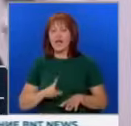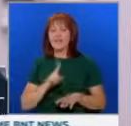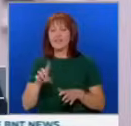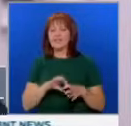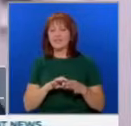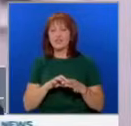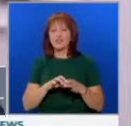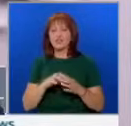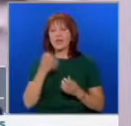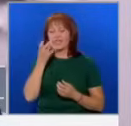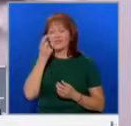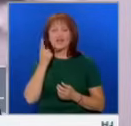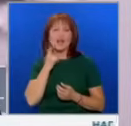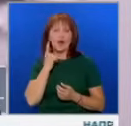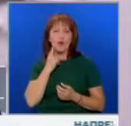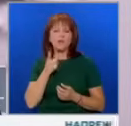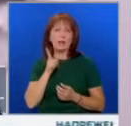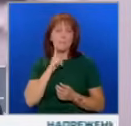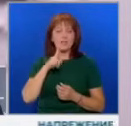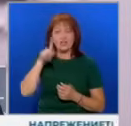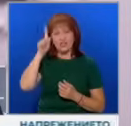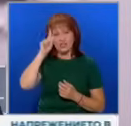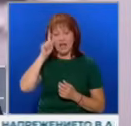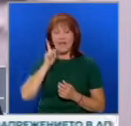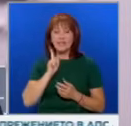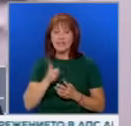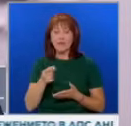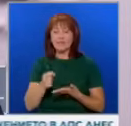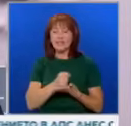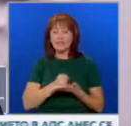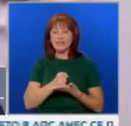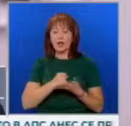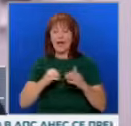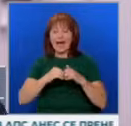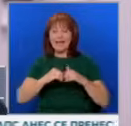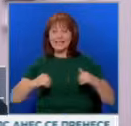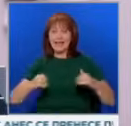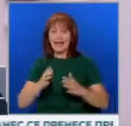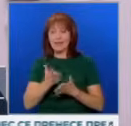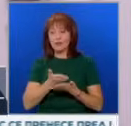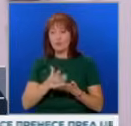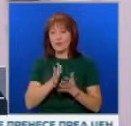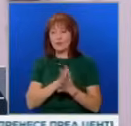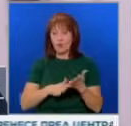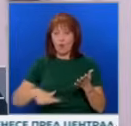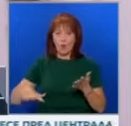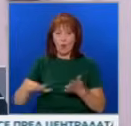на кожата им, пола или възрастта им. Трябва да излекуваме разделението в обществото ни и трябва да го направим бързо.